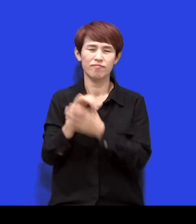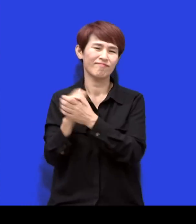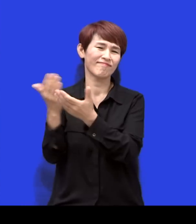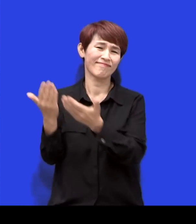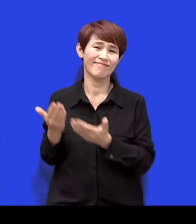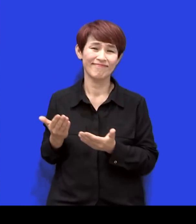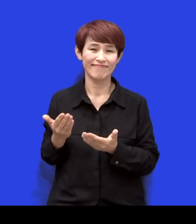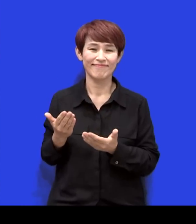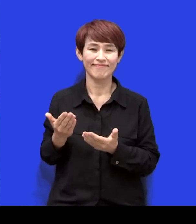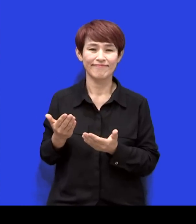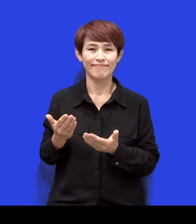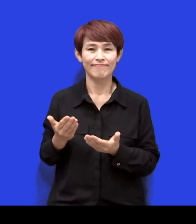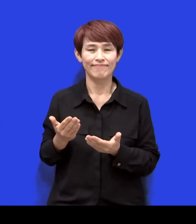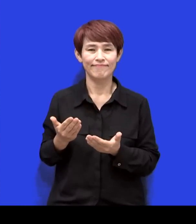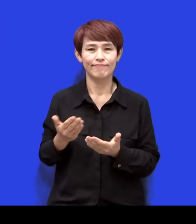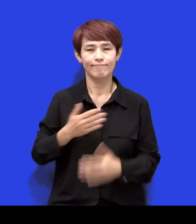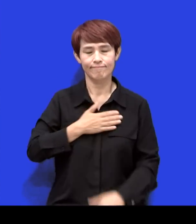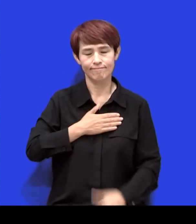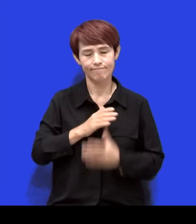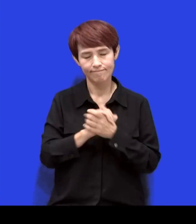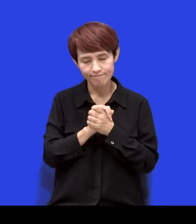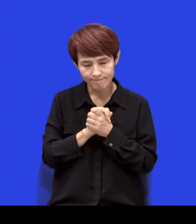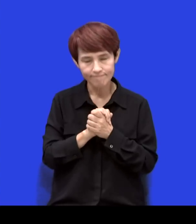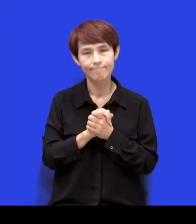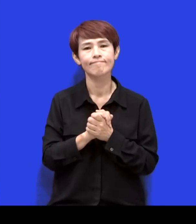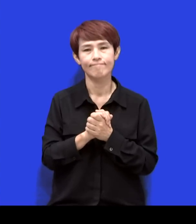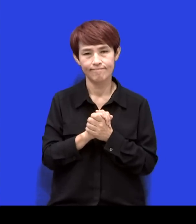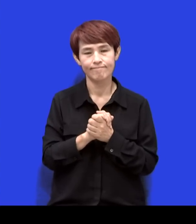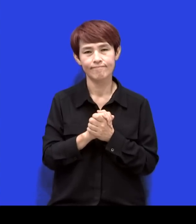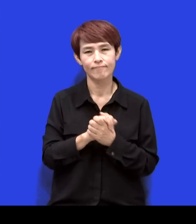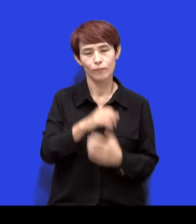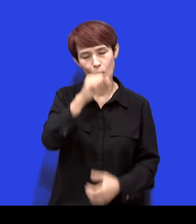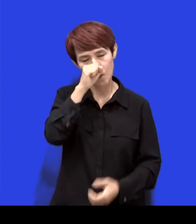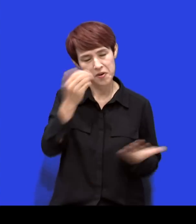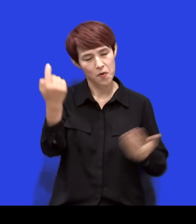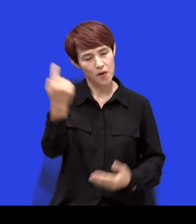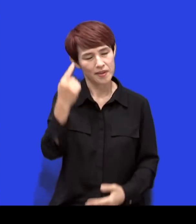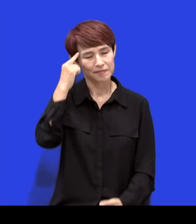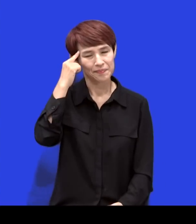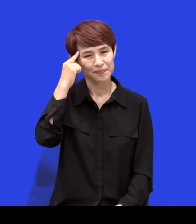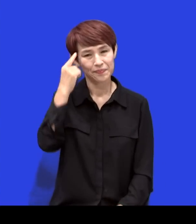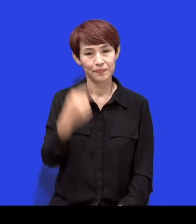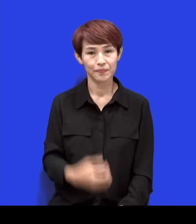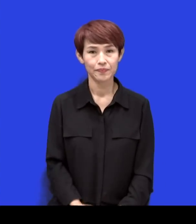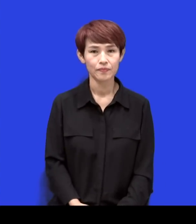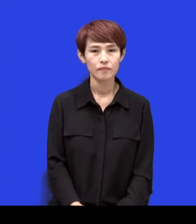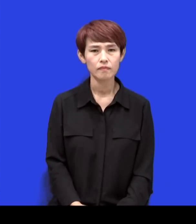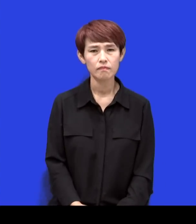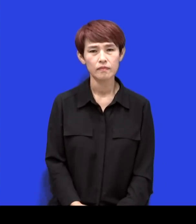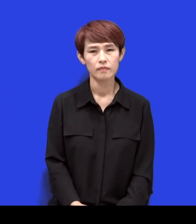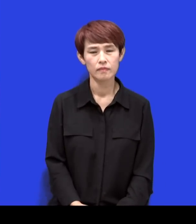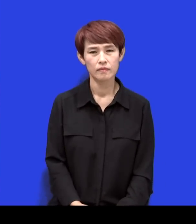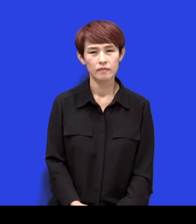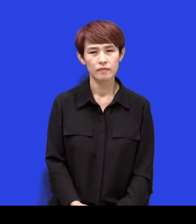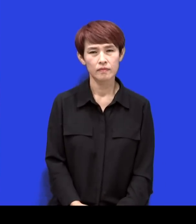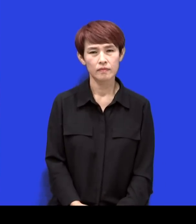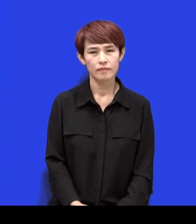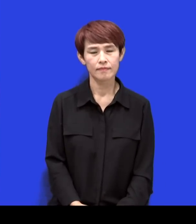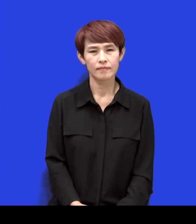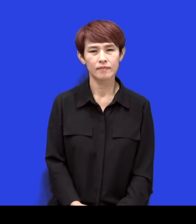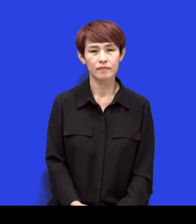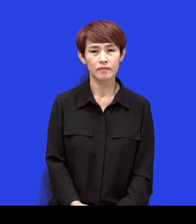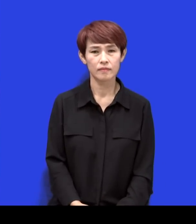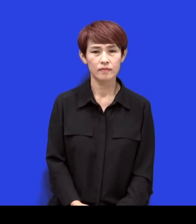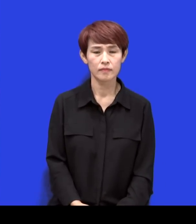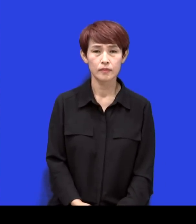주시고 예, 저도 이제 기도하고 그러면은 좋은 일이 있지 않을까. 왜냐면 안 그러면은 살 수가 없더라고요. 예, 그 7년